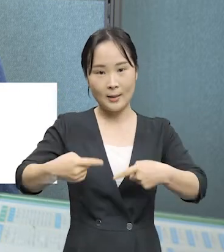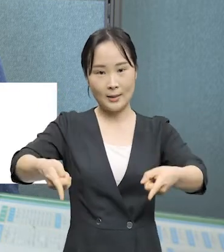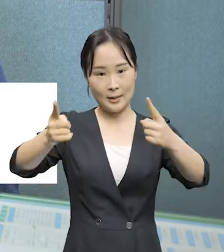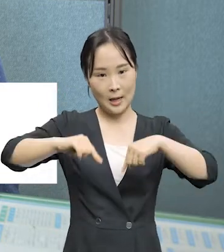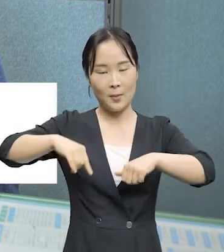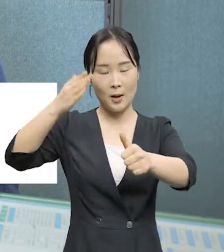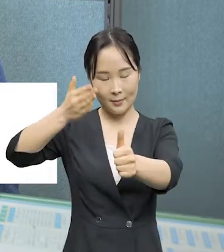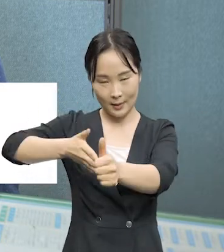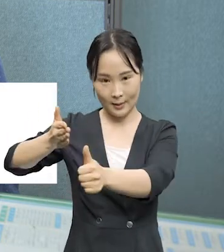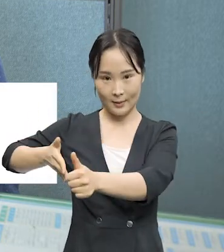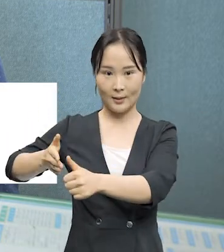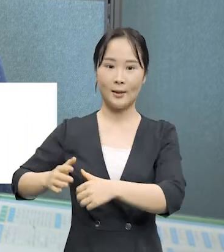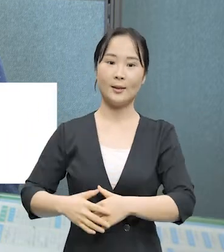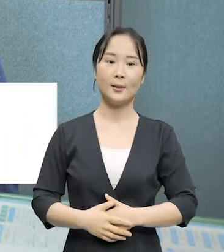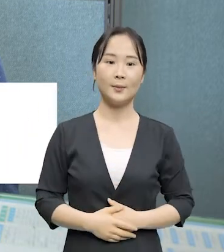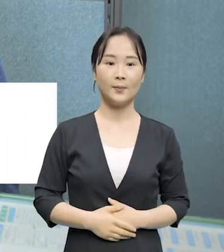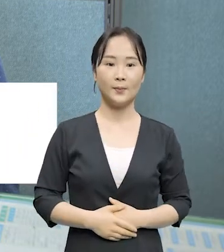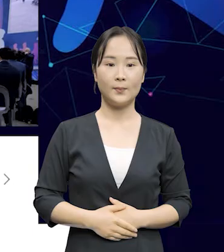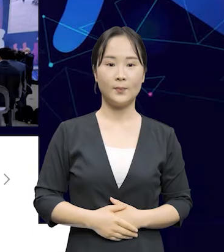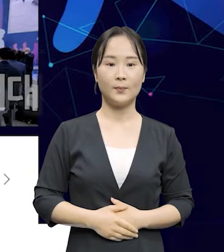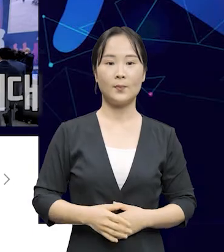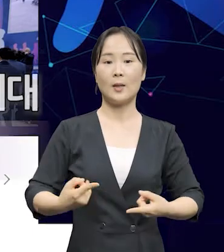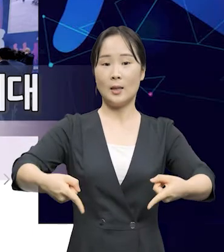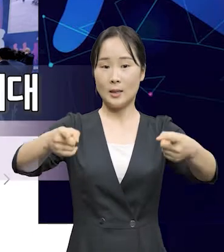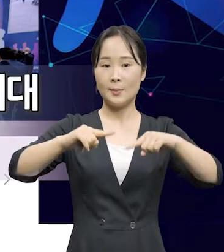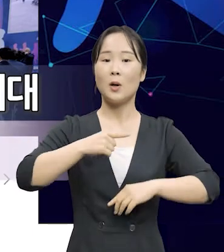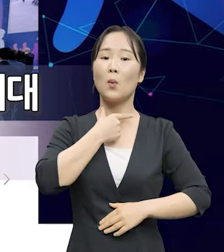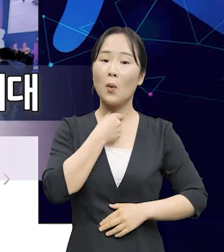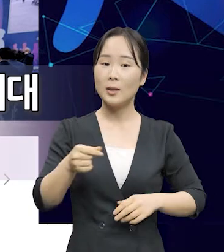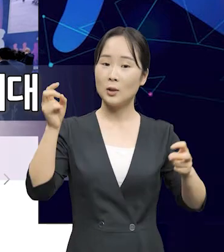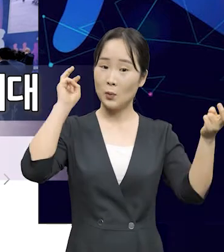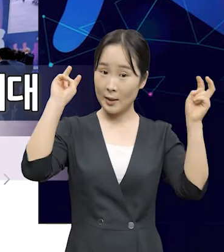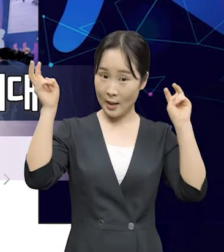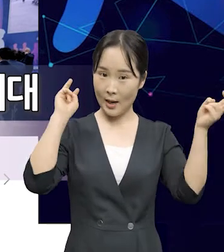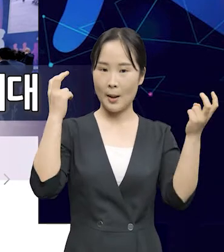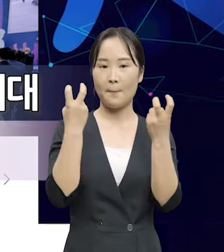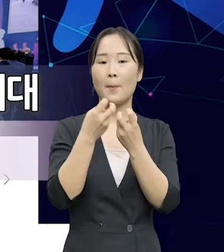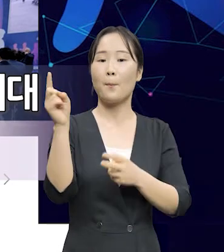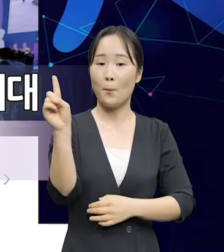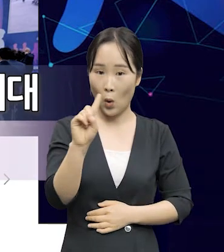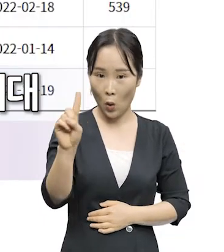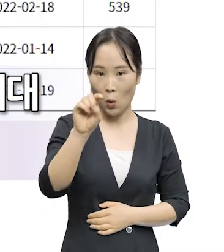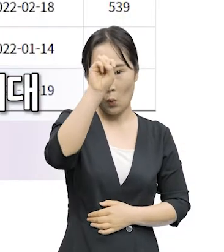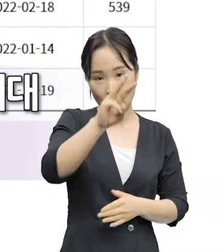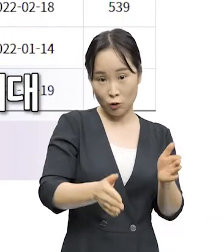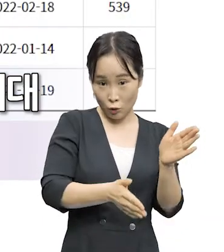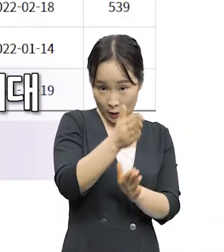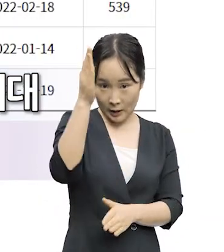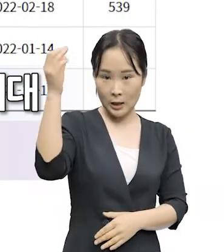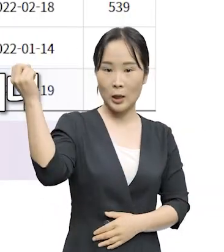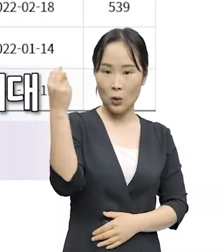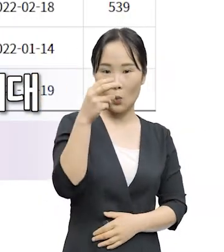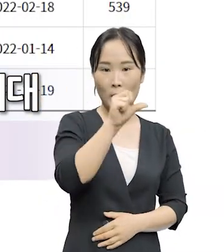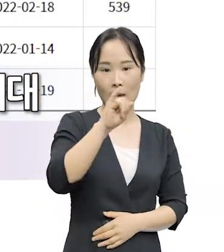인공지능 창업기업들의 많은 참여 바랍니다. 해당 사업에 참가를 희망하는 기업은 광주시